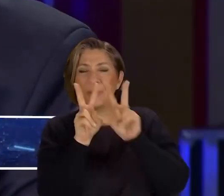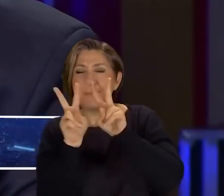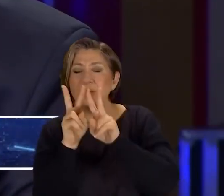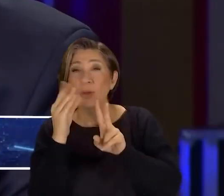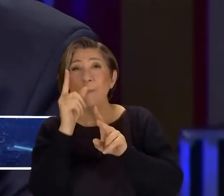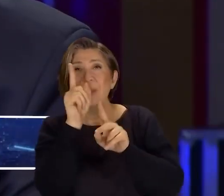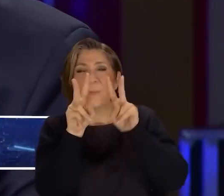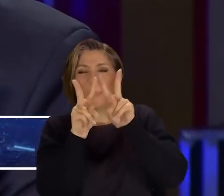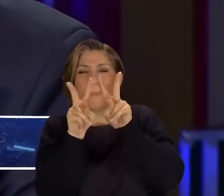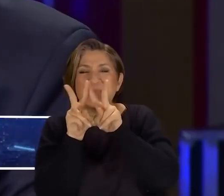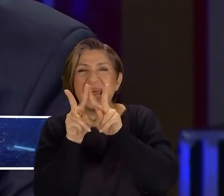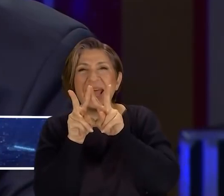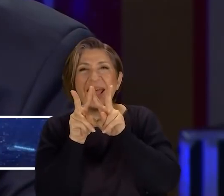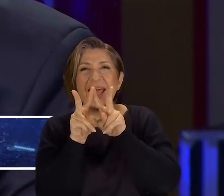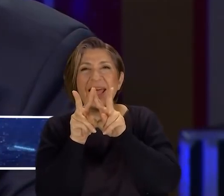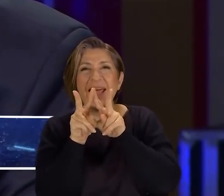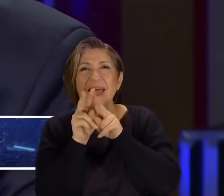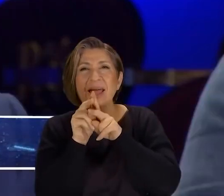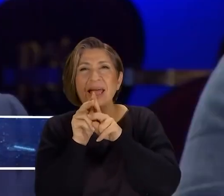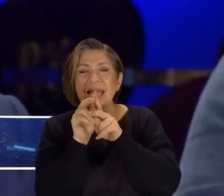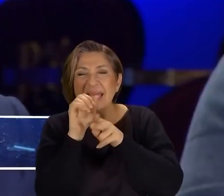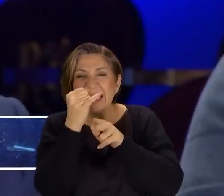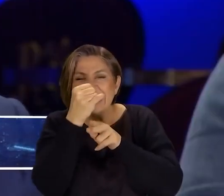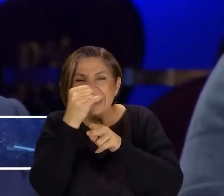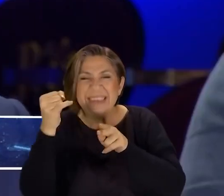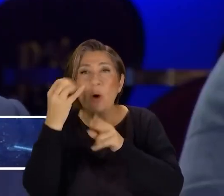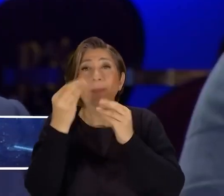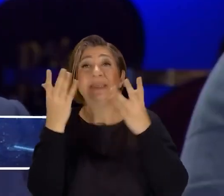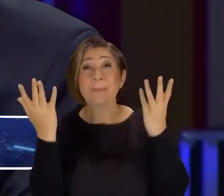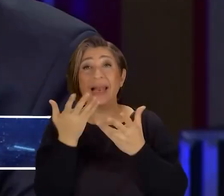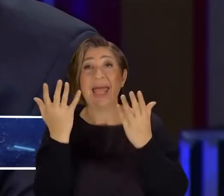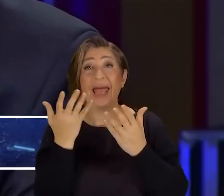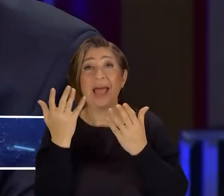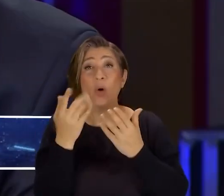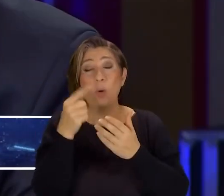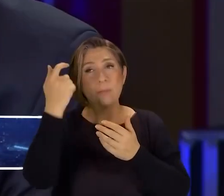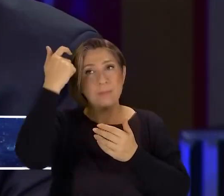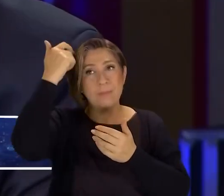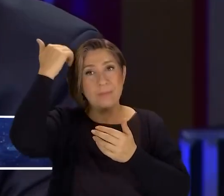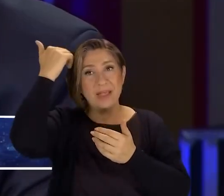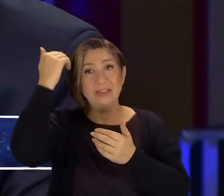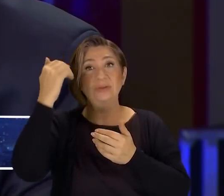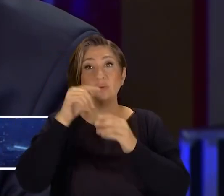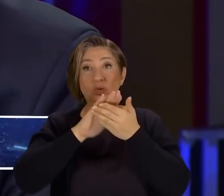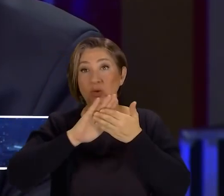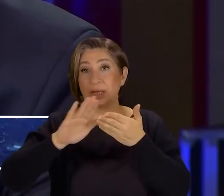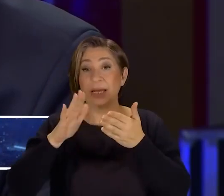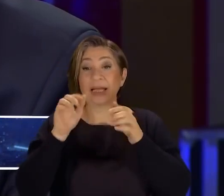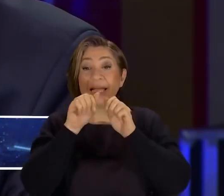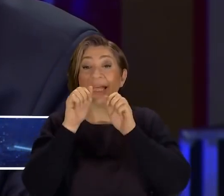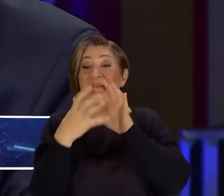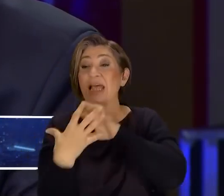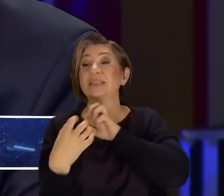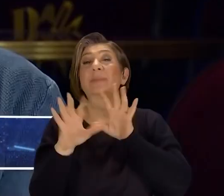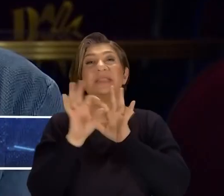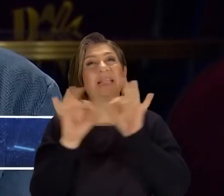Ama 1 milimetre, yarım milimetre ince olması bile o bilinç düzenine yansımamasını net